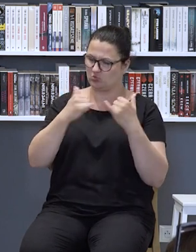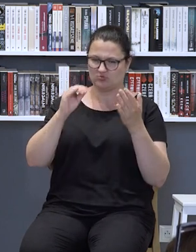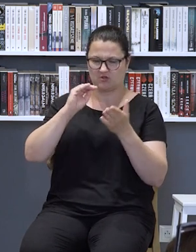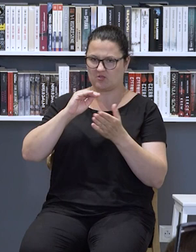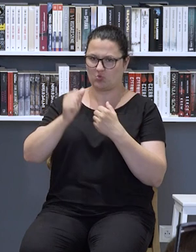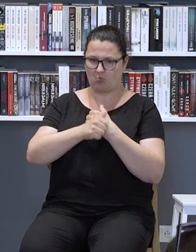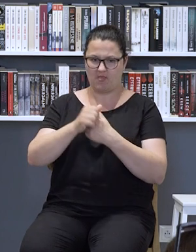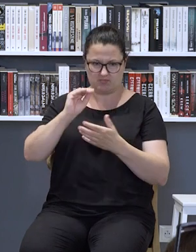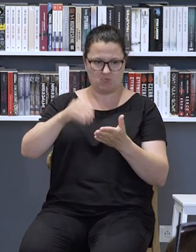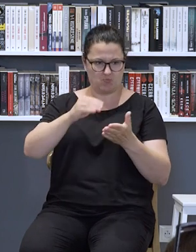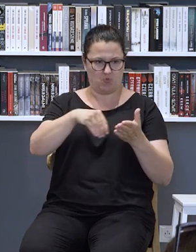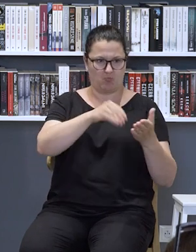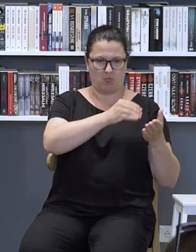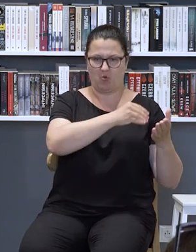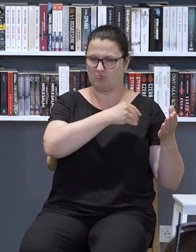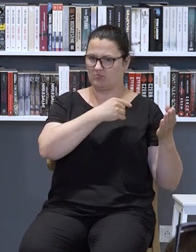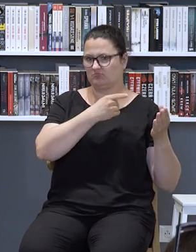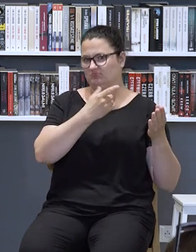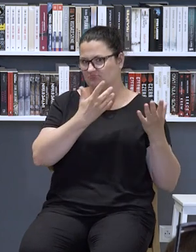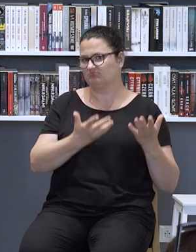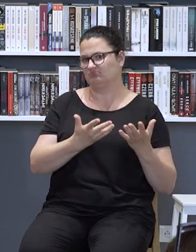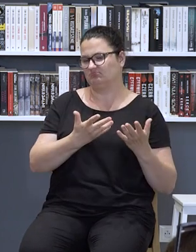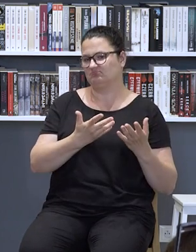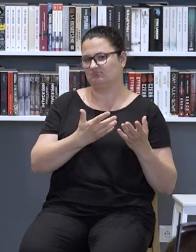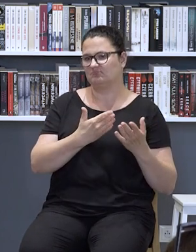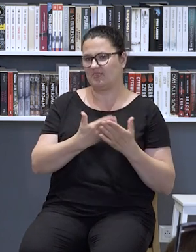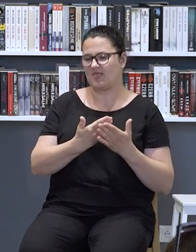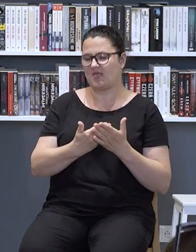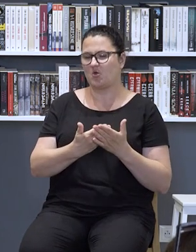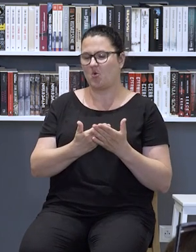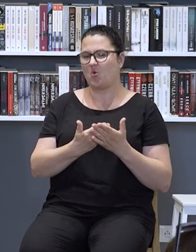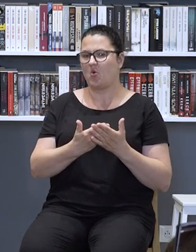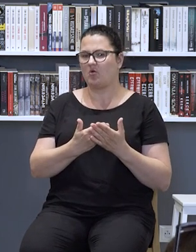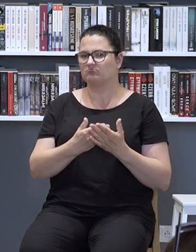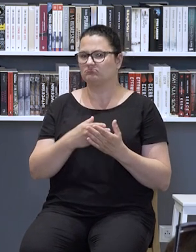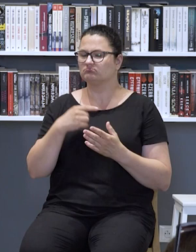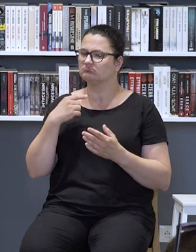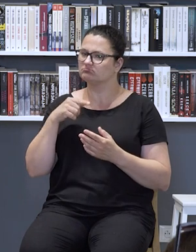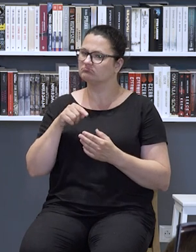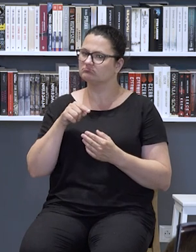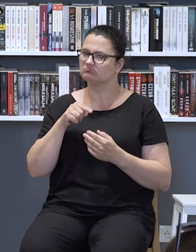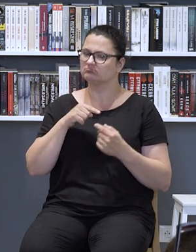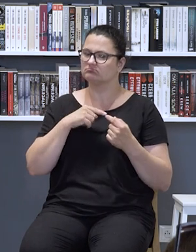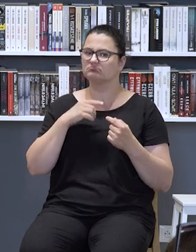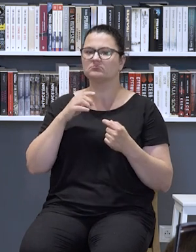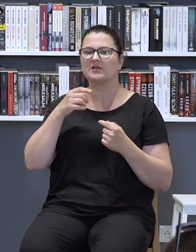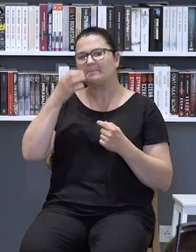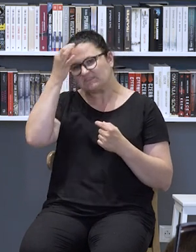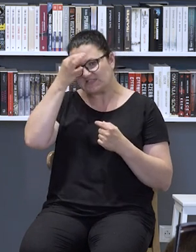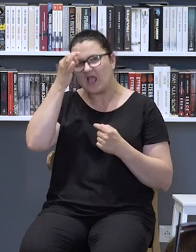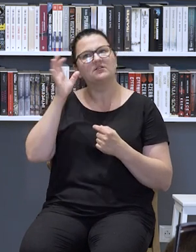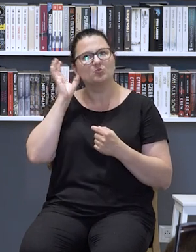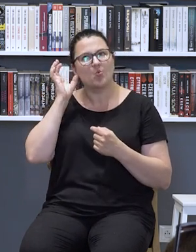dokumentach. No bo taka jest konwencja wypowiedzi, której słucha psychiatra, nie?